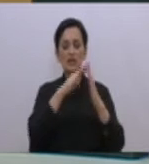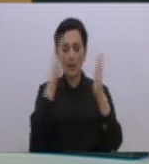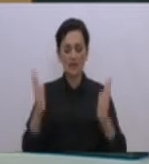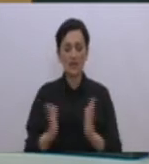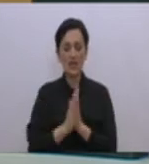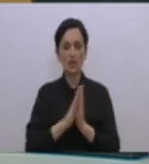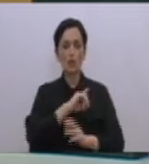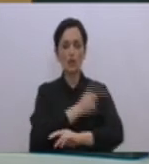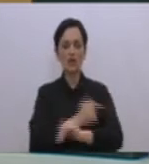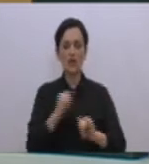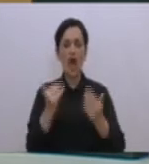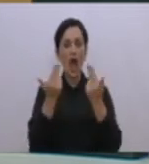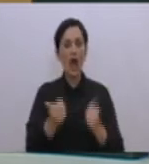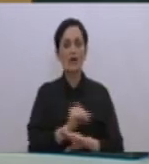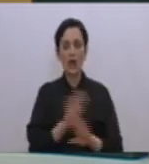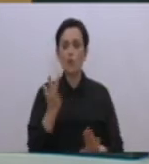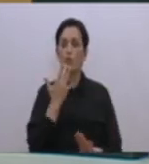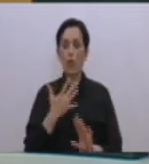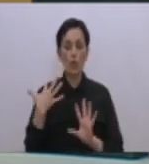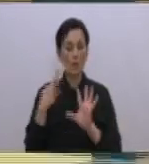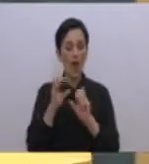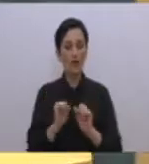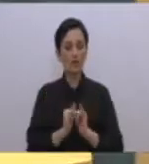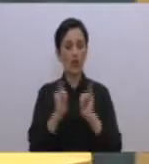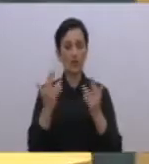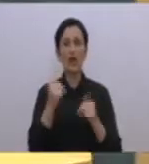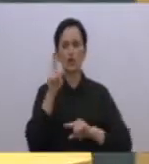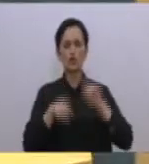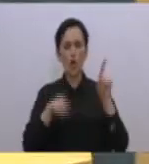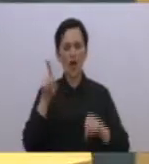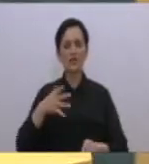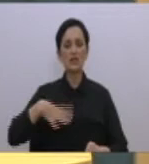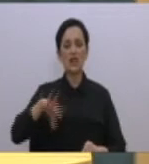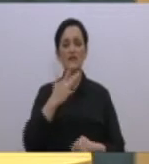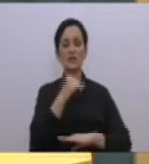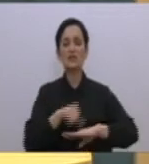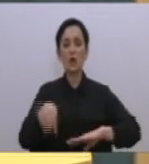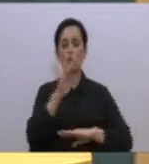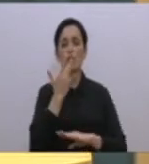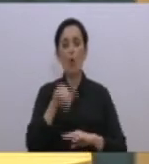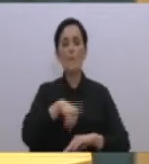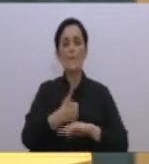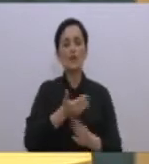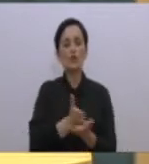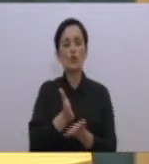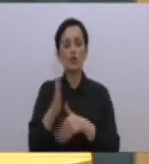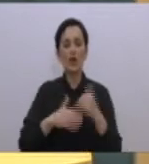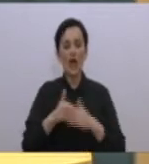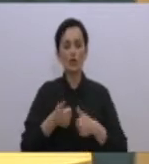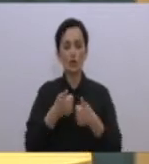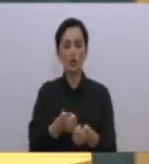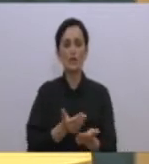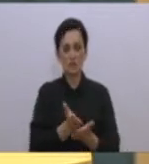გამტკიცების, არაღიარების პოლიტიკისა და მხარდაჭერის გაზრდის და ზოგადად საქართველოს საგარეო პოლიტიკური პრიორიტეტების ხელშეწყობის